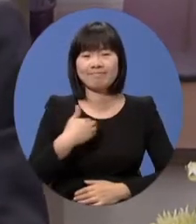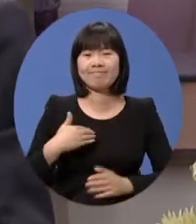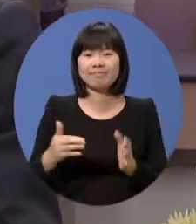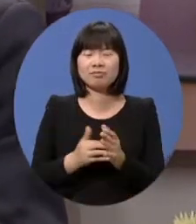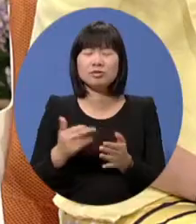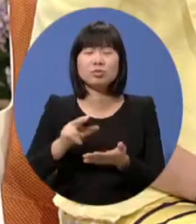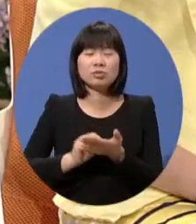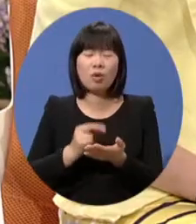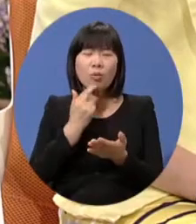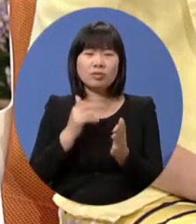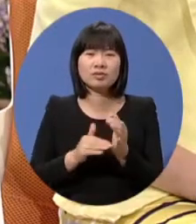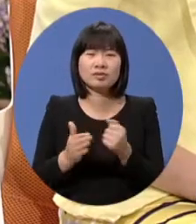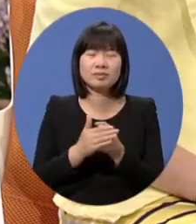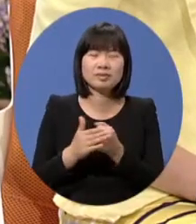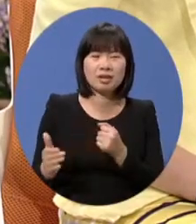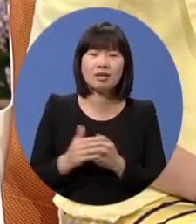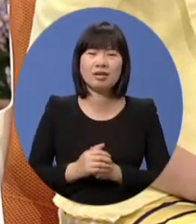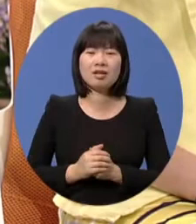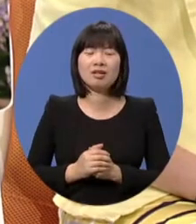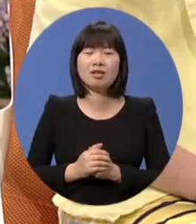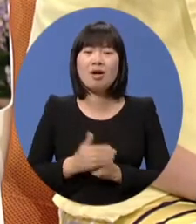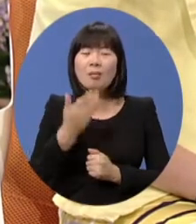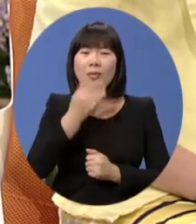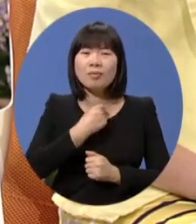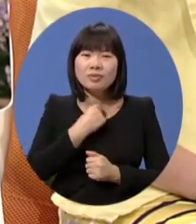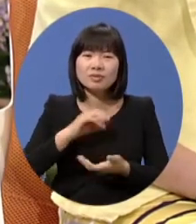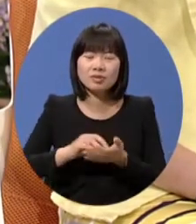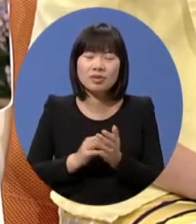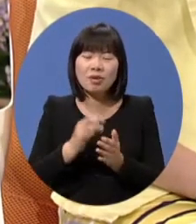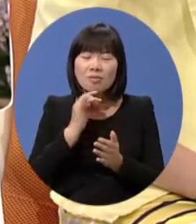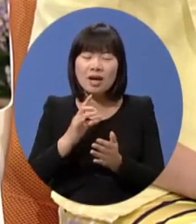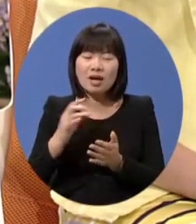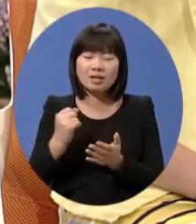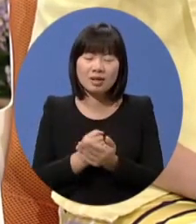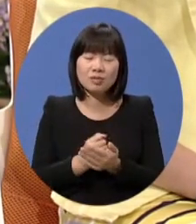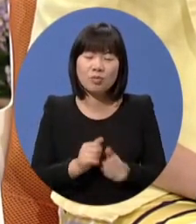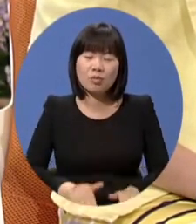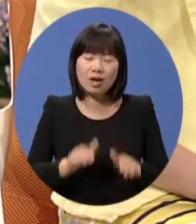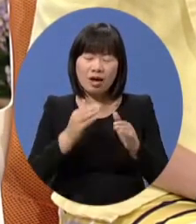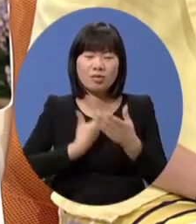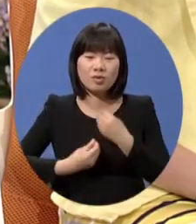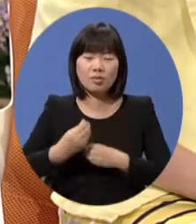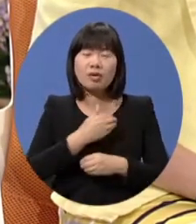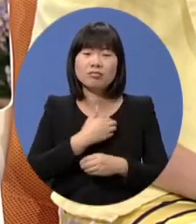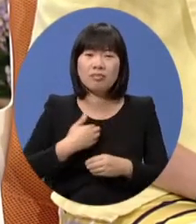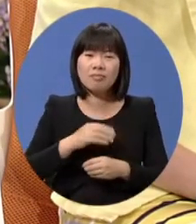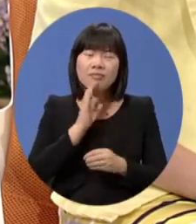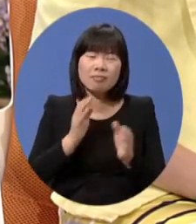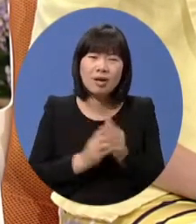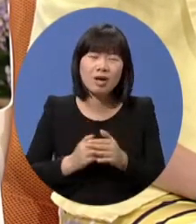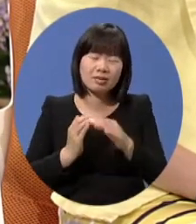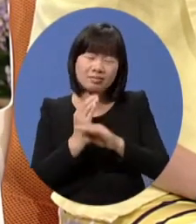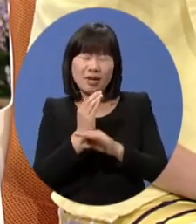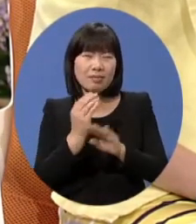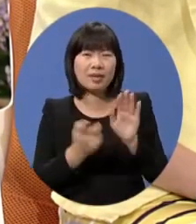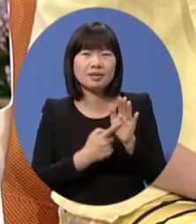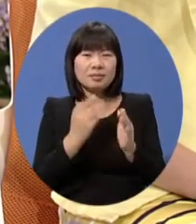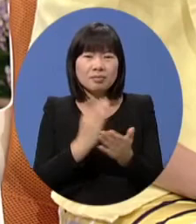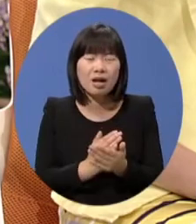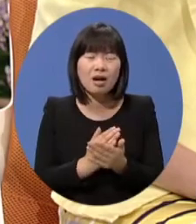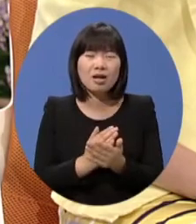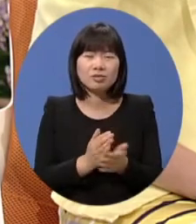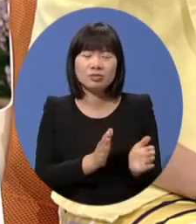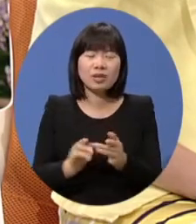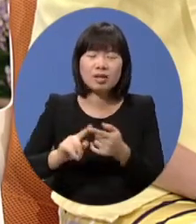없거든요. 네네. 그냥 애들이 자기 먹고 싶은 만큼 그래 잘 크고 있는 만큼 키우면 되고 거기에 대해서 너무 과잉 반응하지 말고 또 체리놓은 걸 억지로 다 끝까지